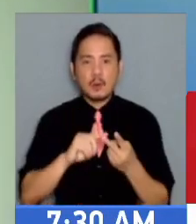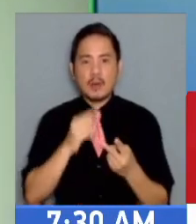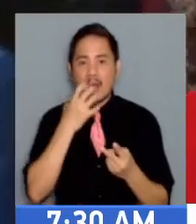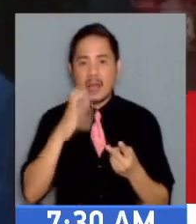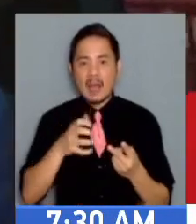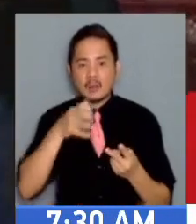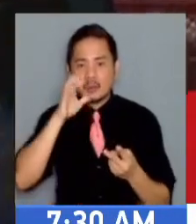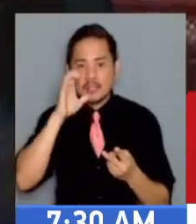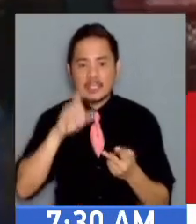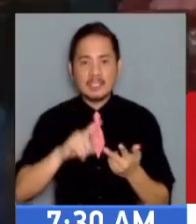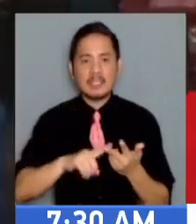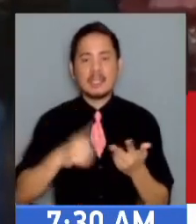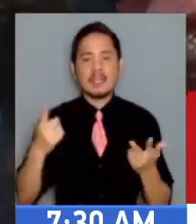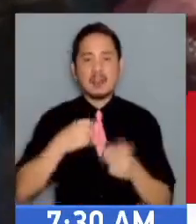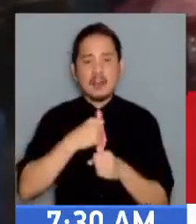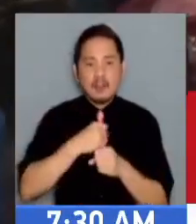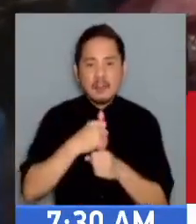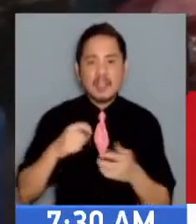alcohol.